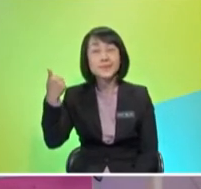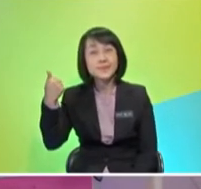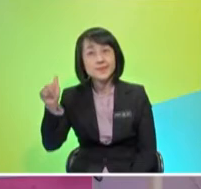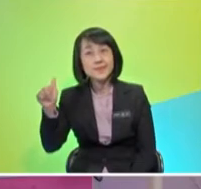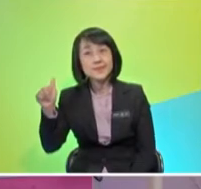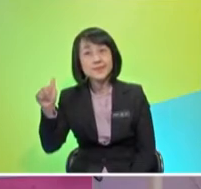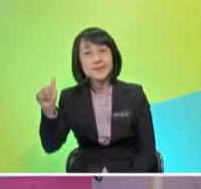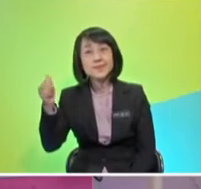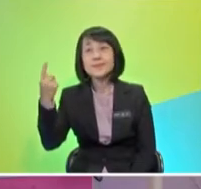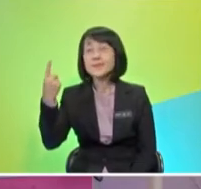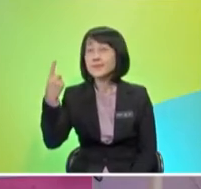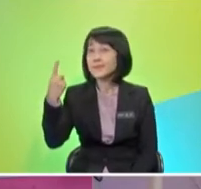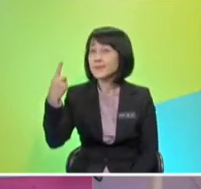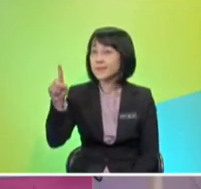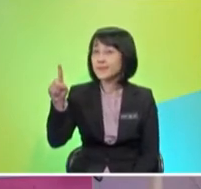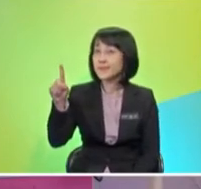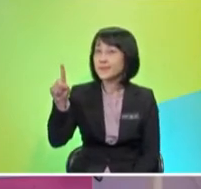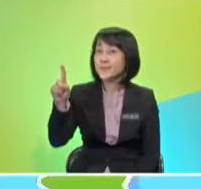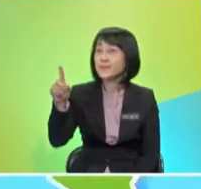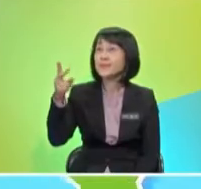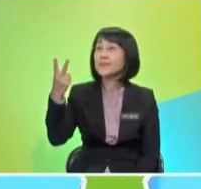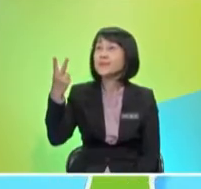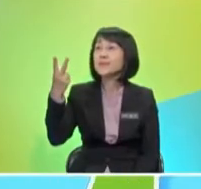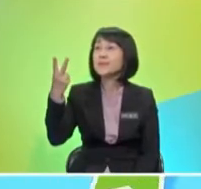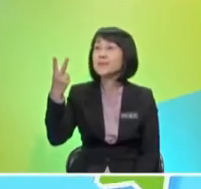10 11